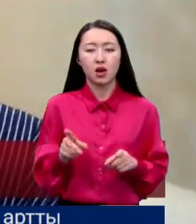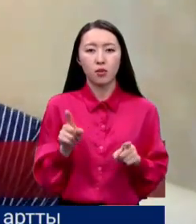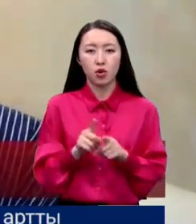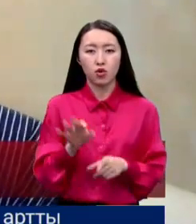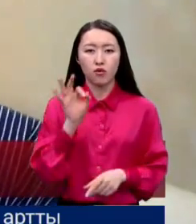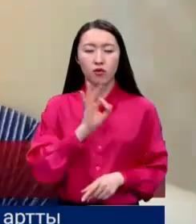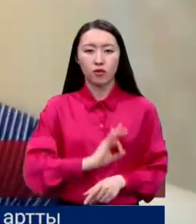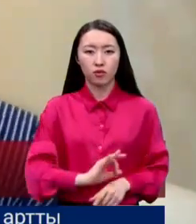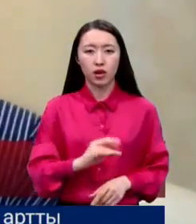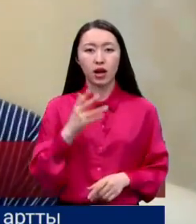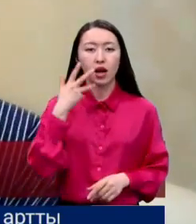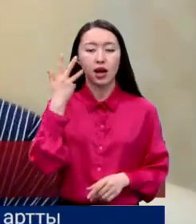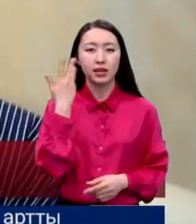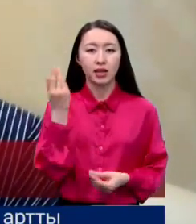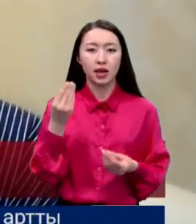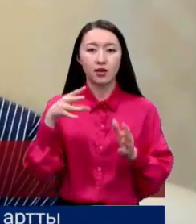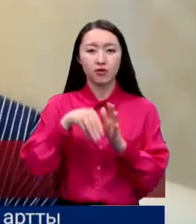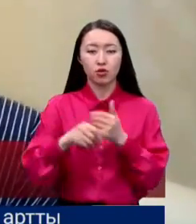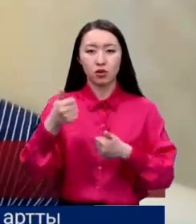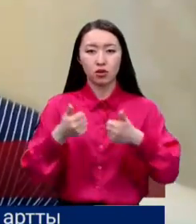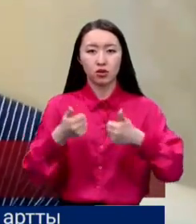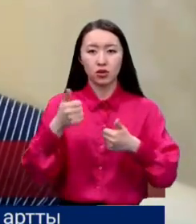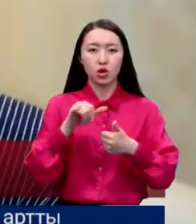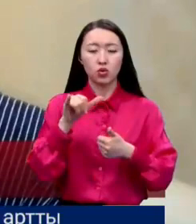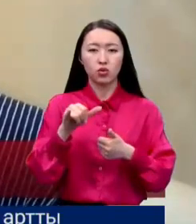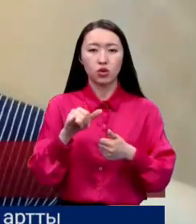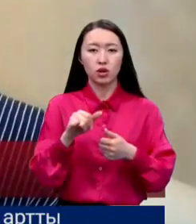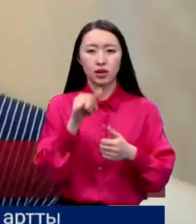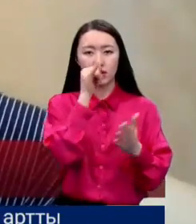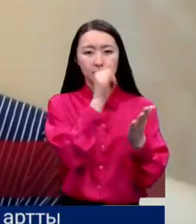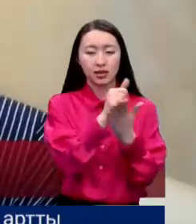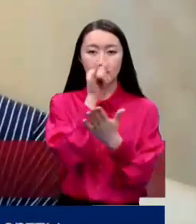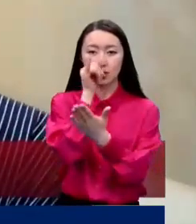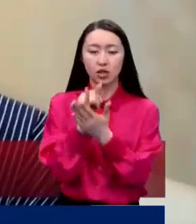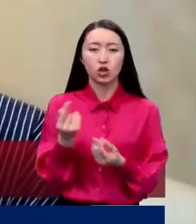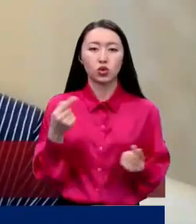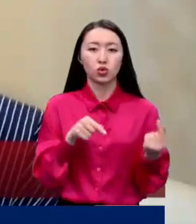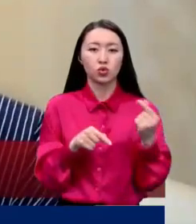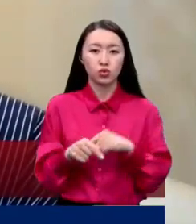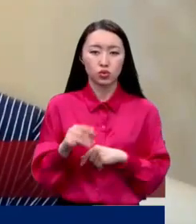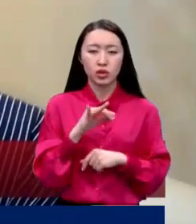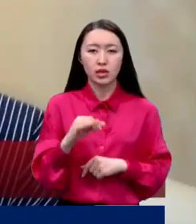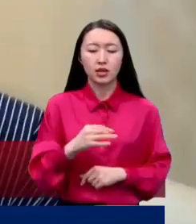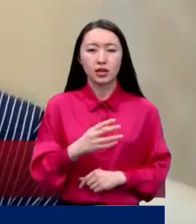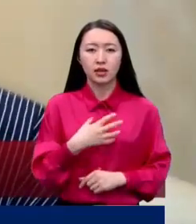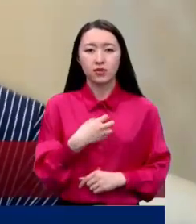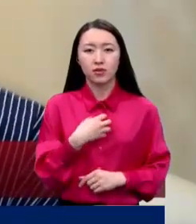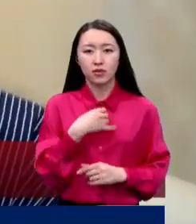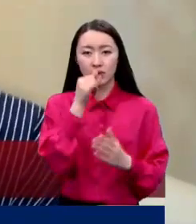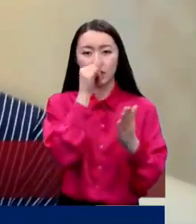инструмент, когда игроки на поле ограничивают друг друга и ограничивают инстинкты друг друга